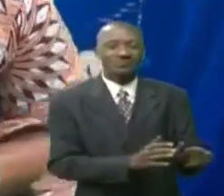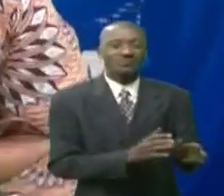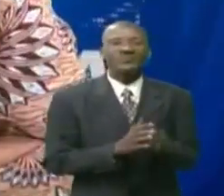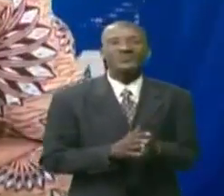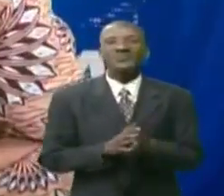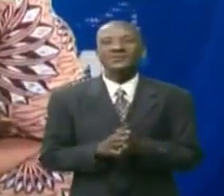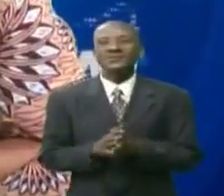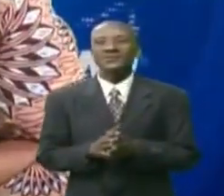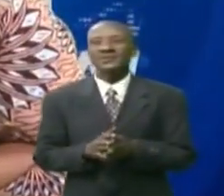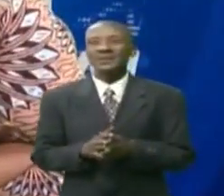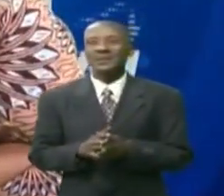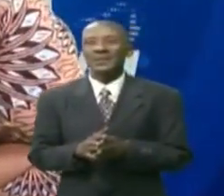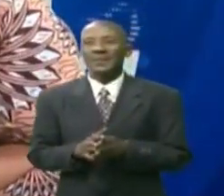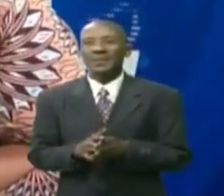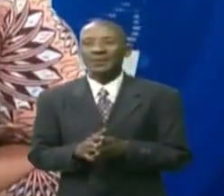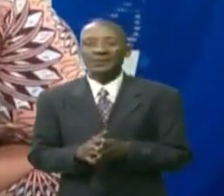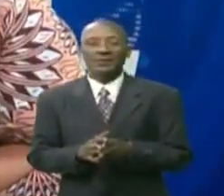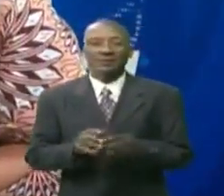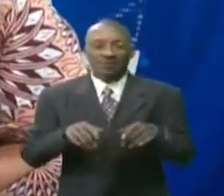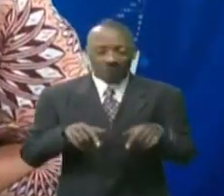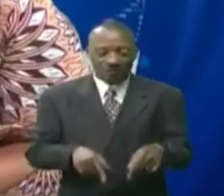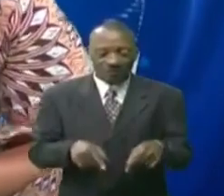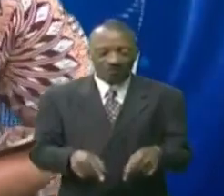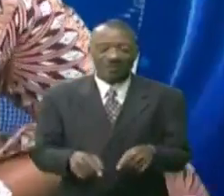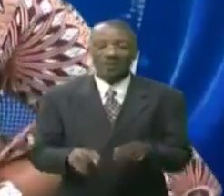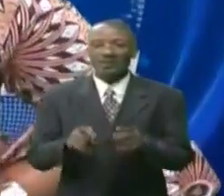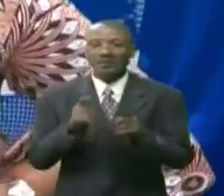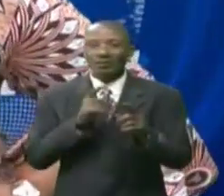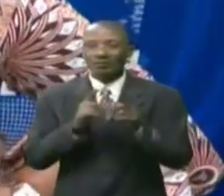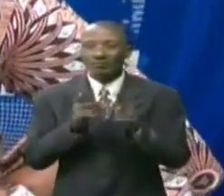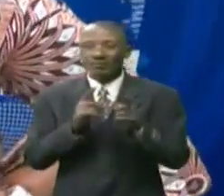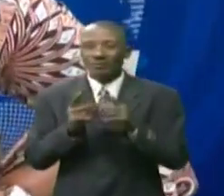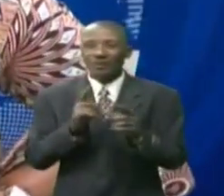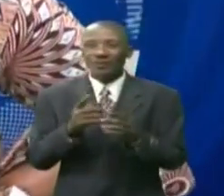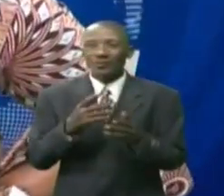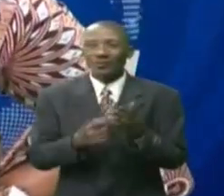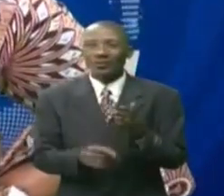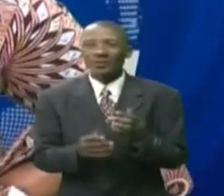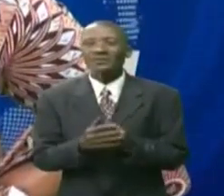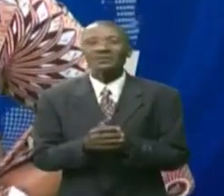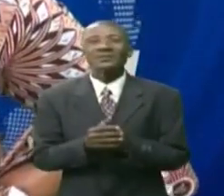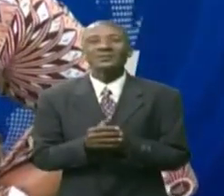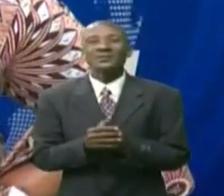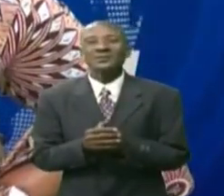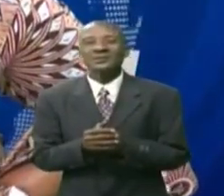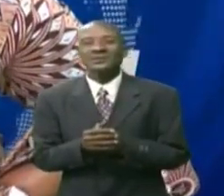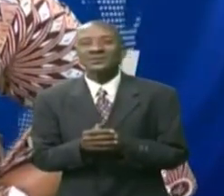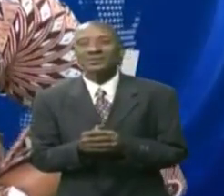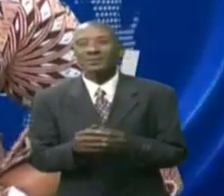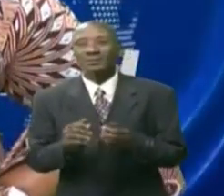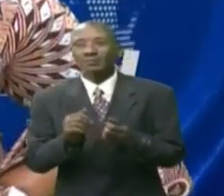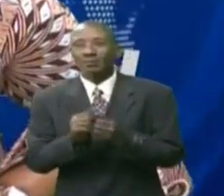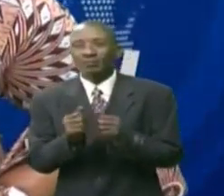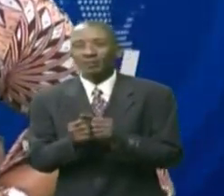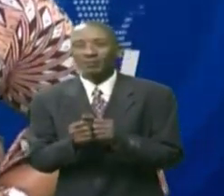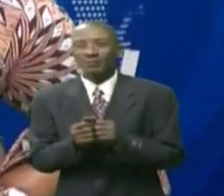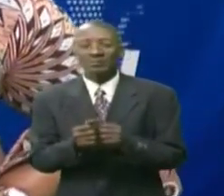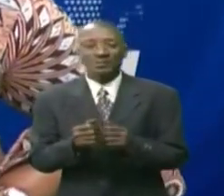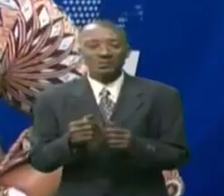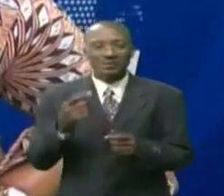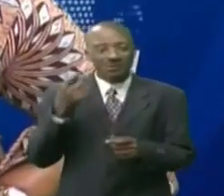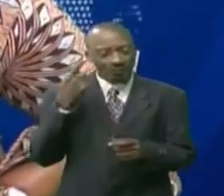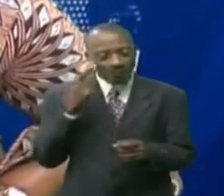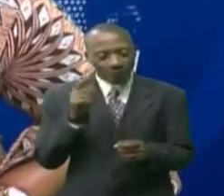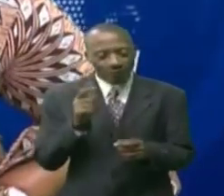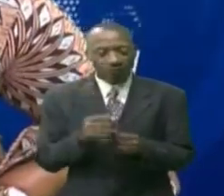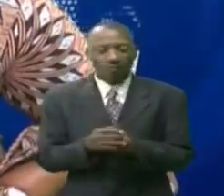vous qui nous suivez à Lubumbashi, dans le Katanga et partout ailleurs sur satellite. Vous êtes sur l'air TNT, l'actualité continue sur nos antennes